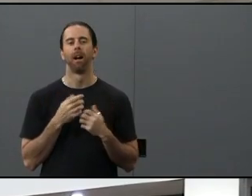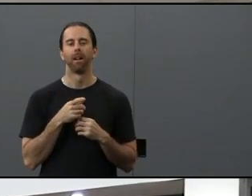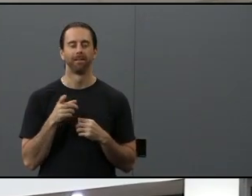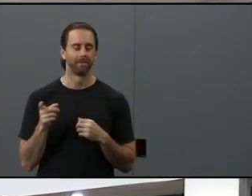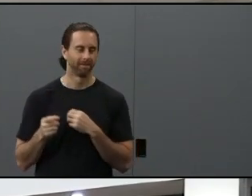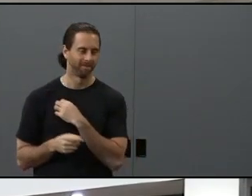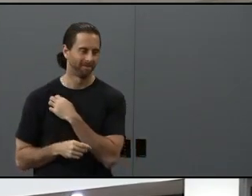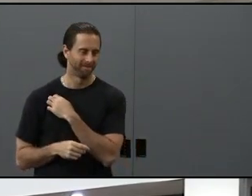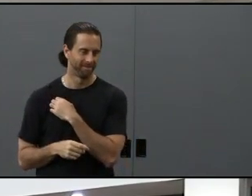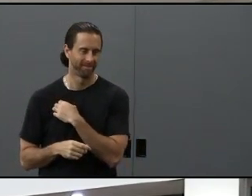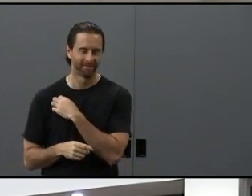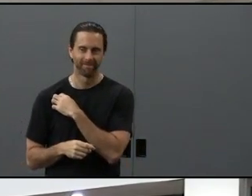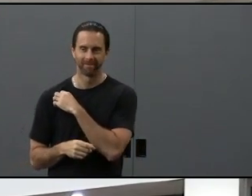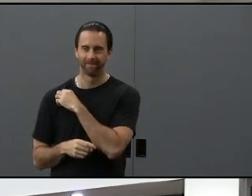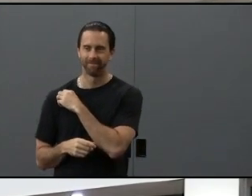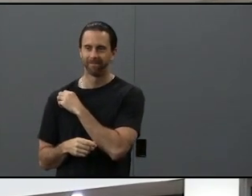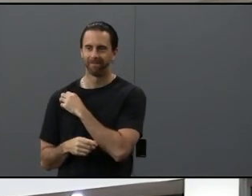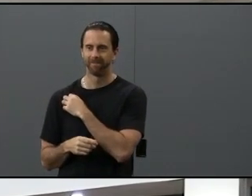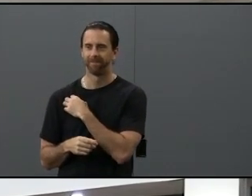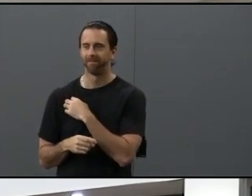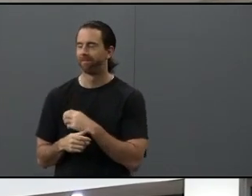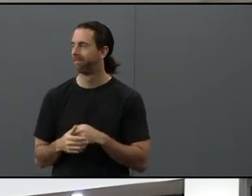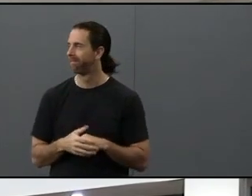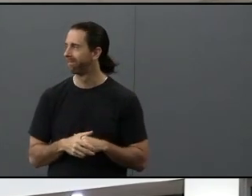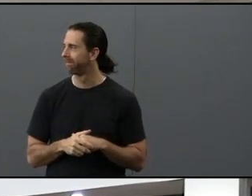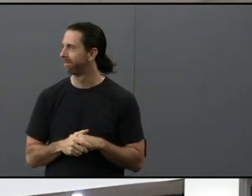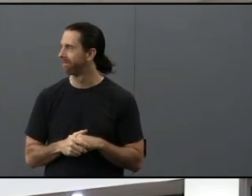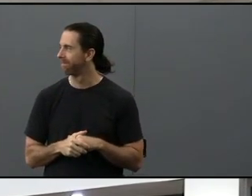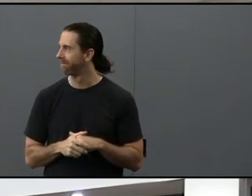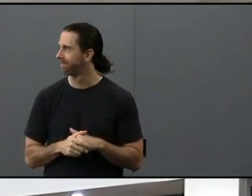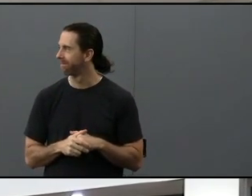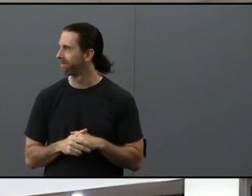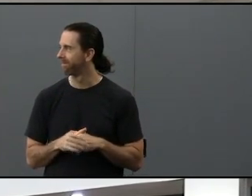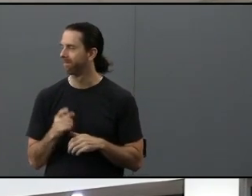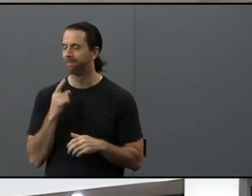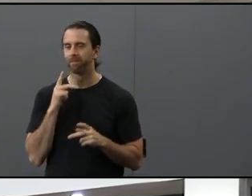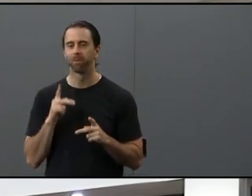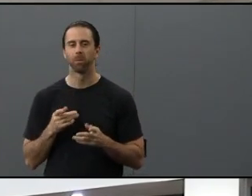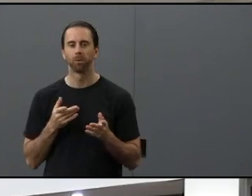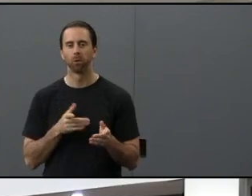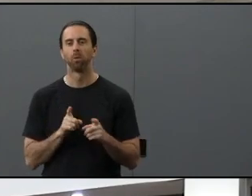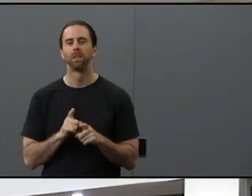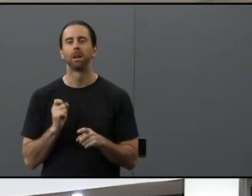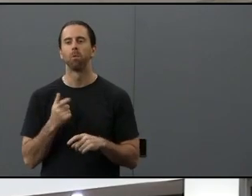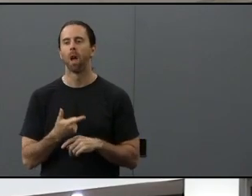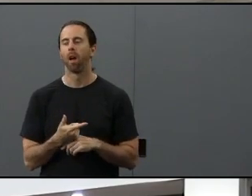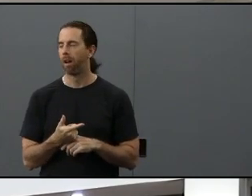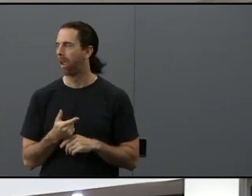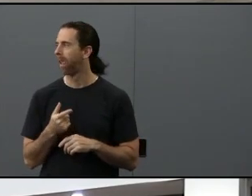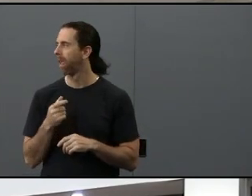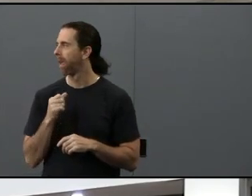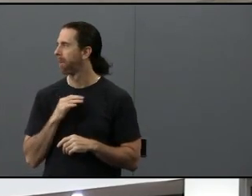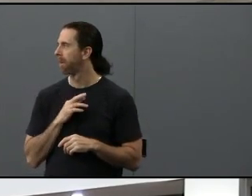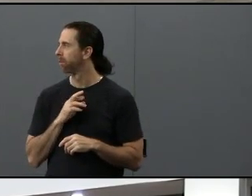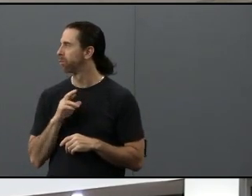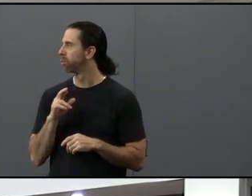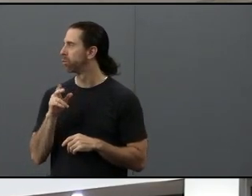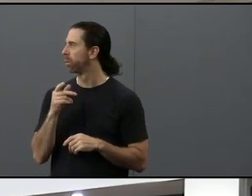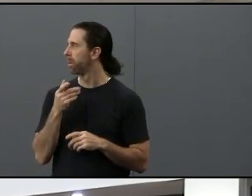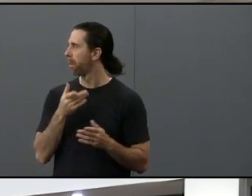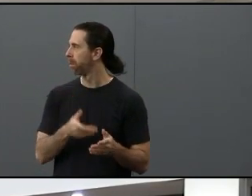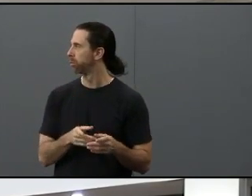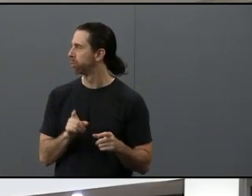j'ai réussi un brain de fraîcheur oui merci donc un proposeur et un appuyeur oui mertine rou je propose